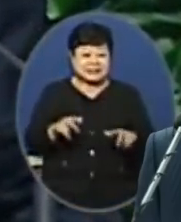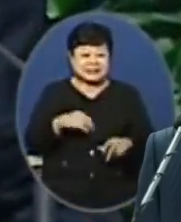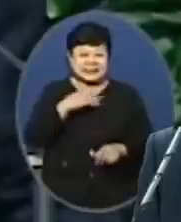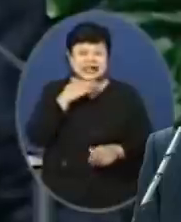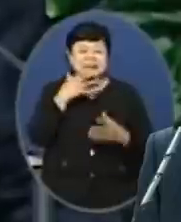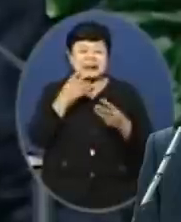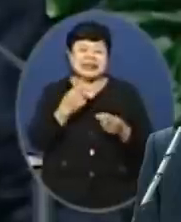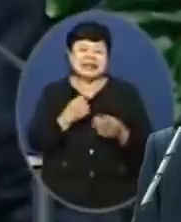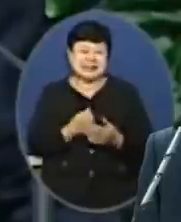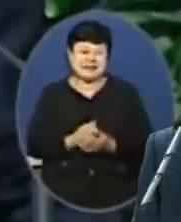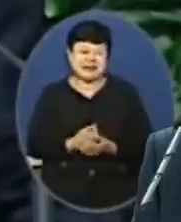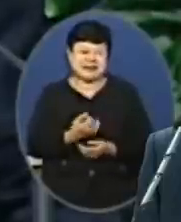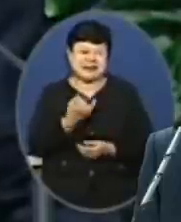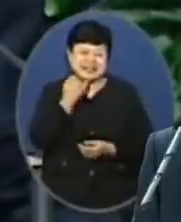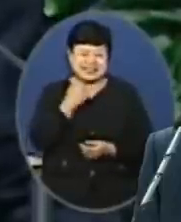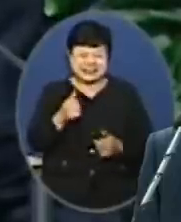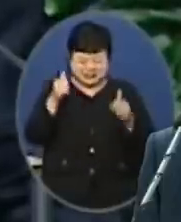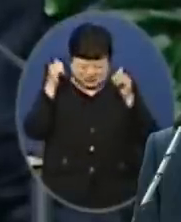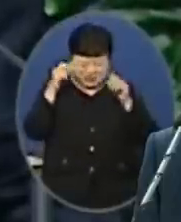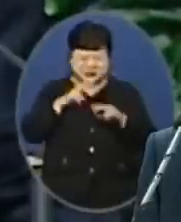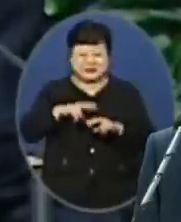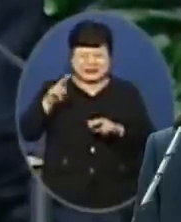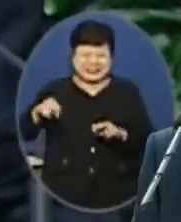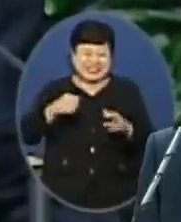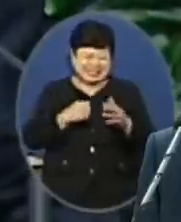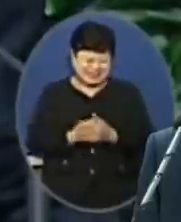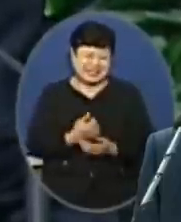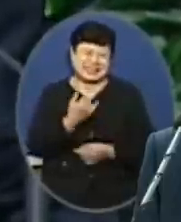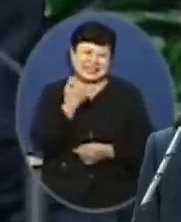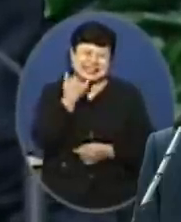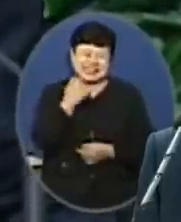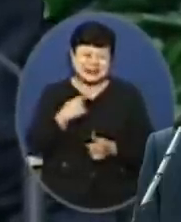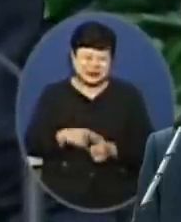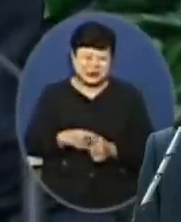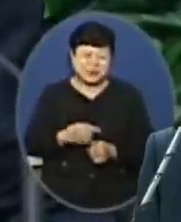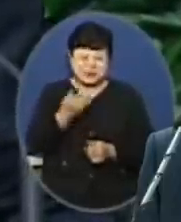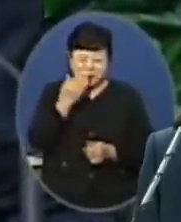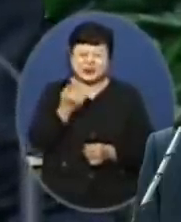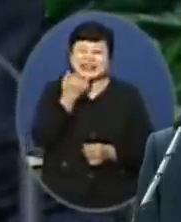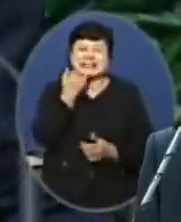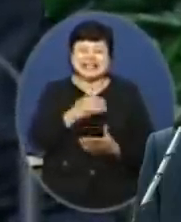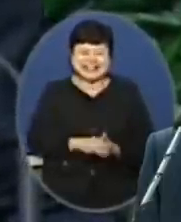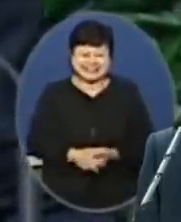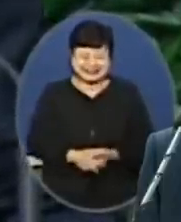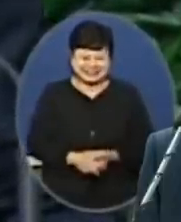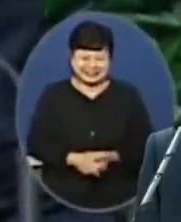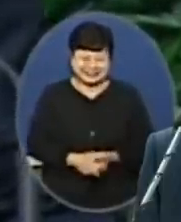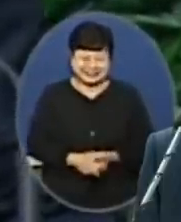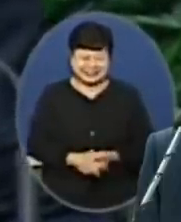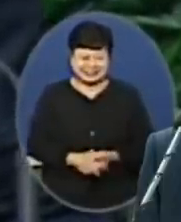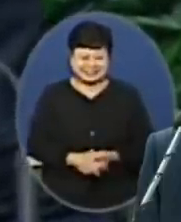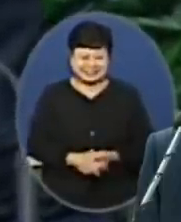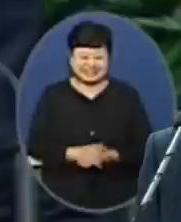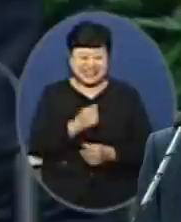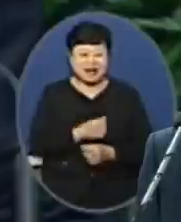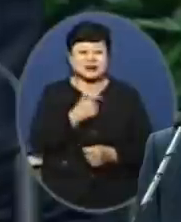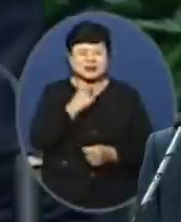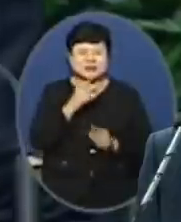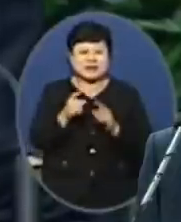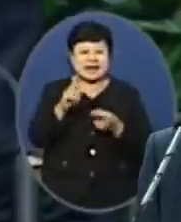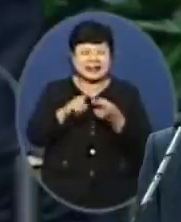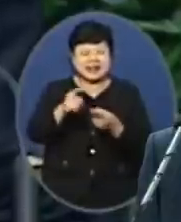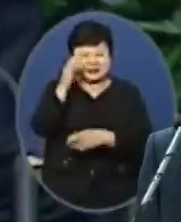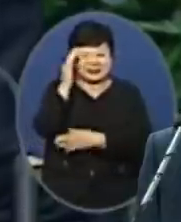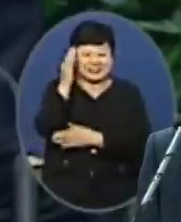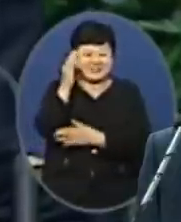먹고 졸업도 했으니 욕할 사람은 하고 내가 하고 싶은 말은 하는 것이